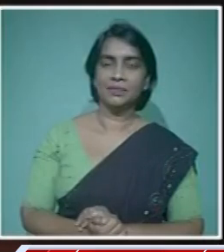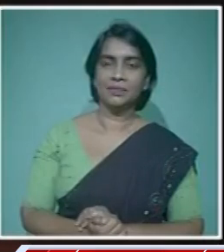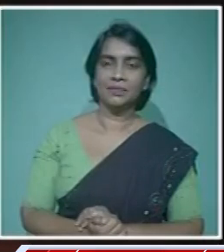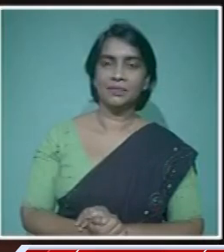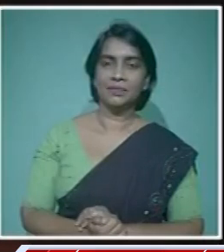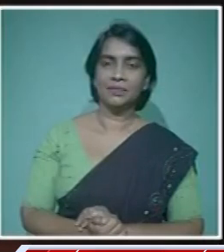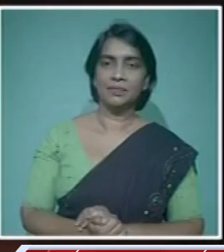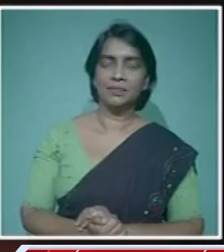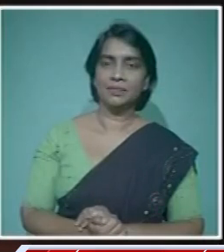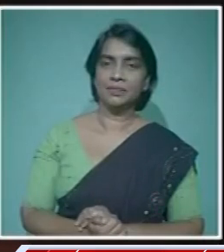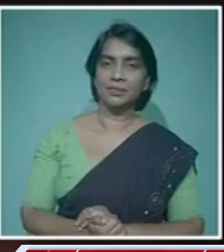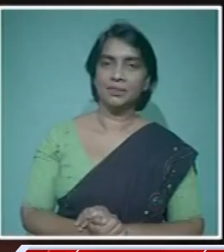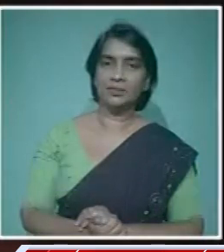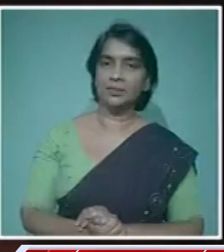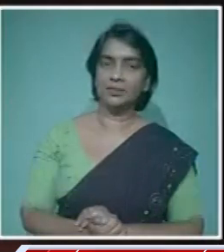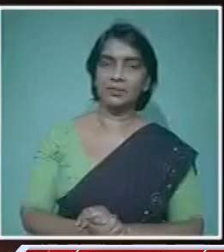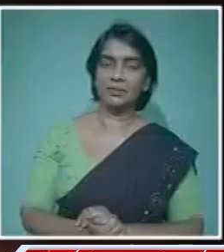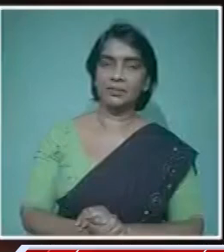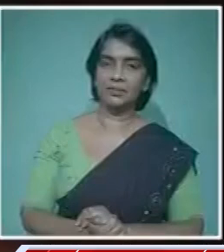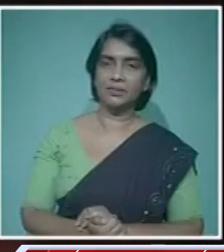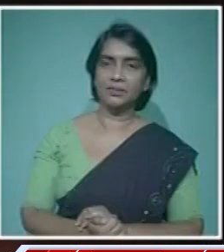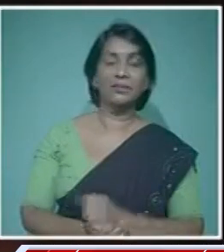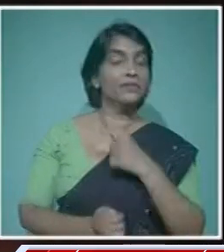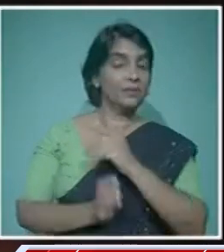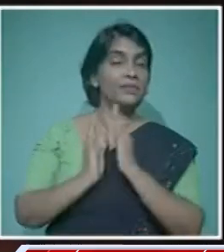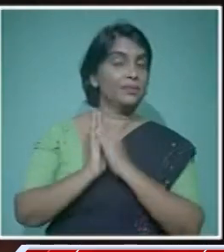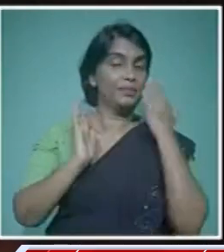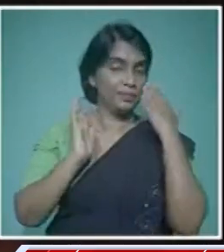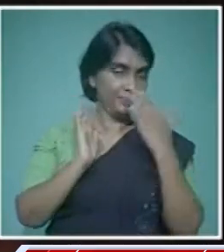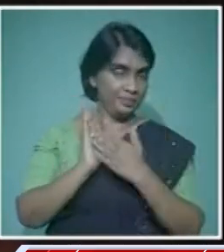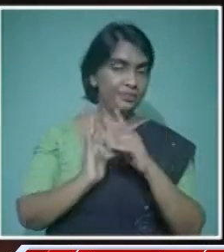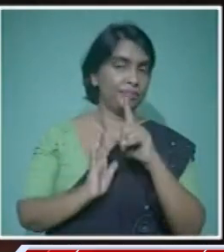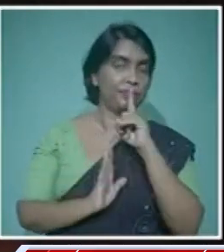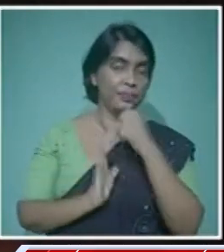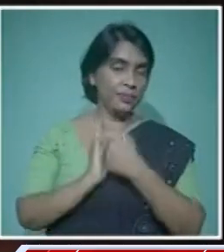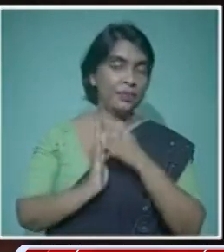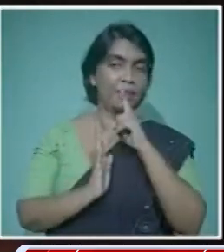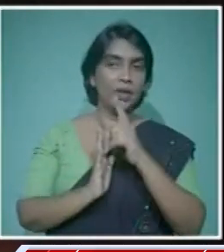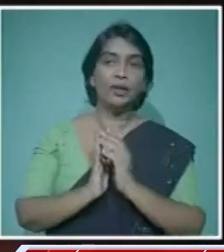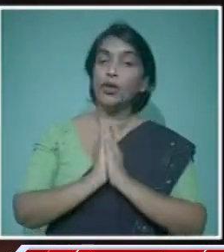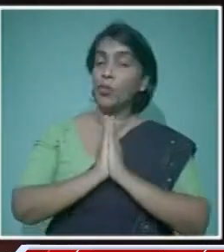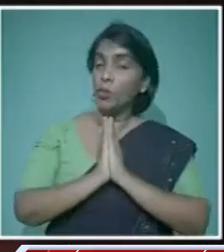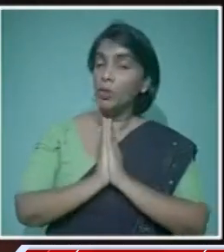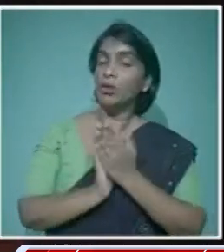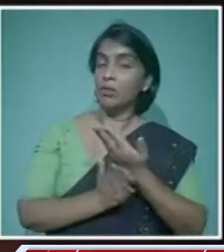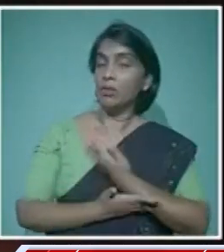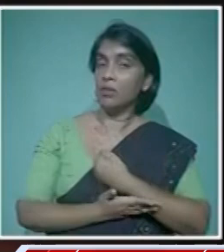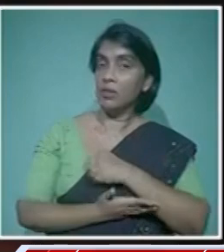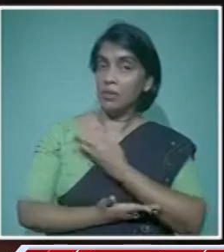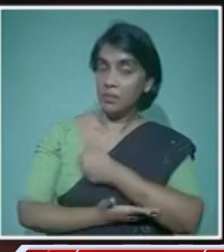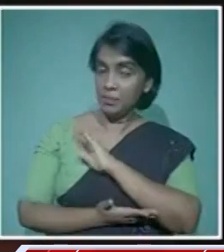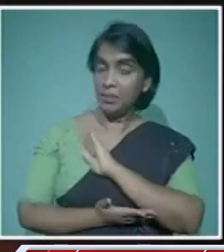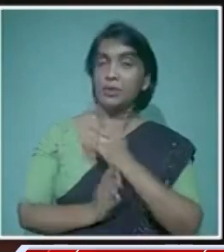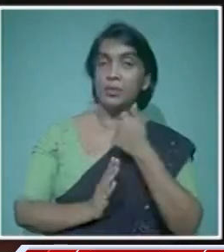තං පරාභවතෝ මුඛ එතන පරාභව සූත්‍රයේ තියෙනවා ගරු කථානායකතුමනි බුද්ධාදී මහ සංඝරුවන සහ